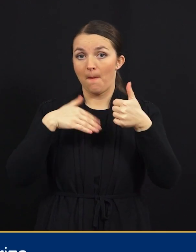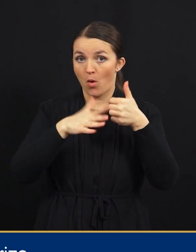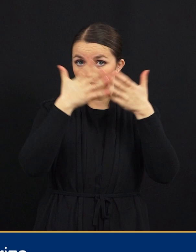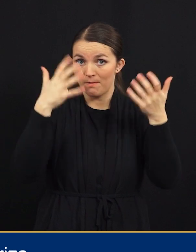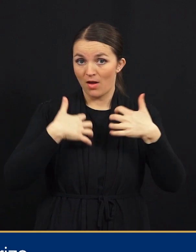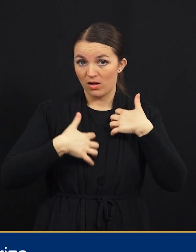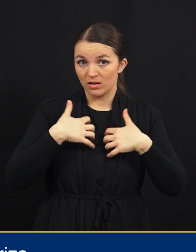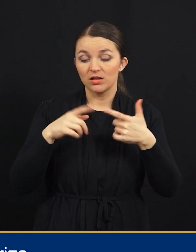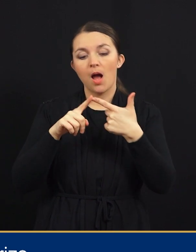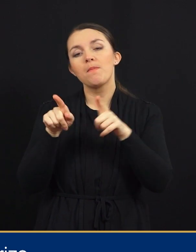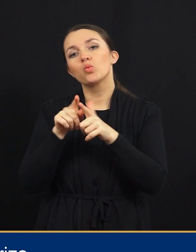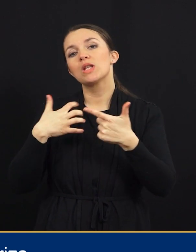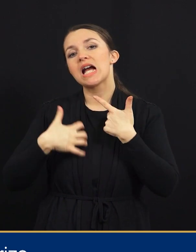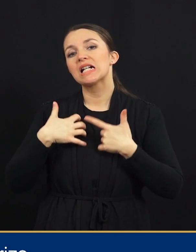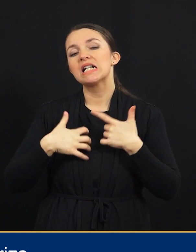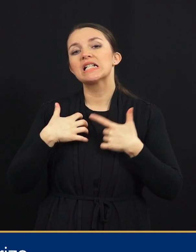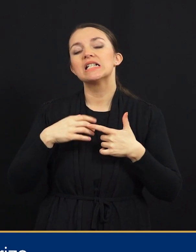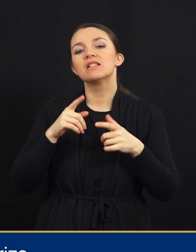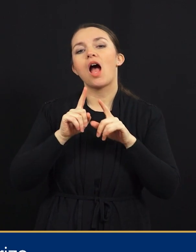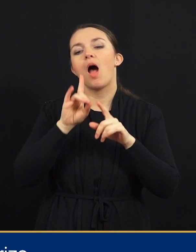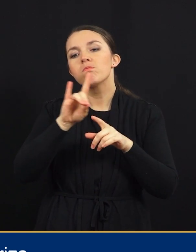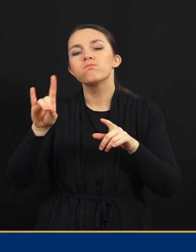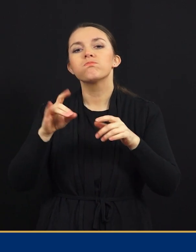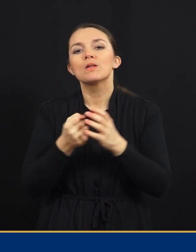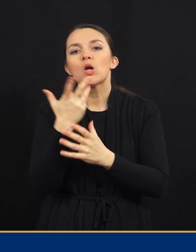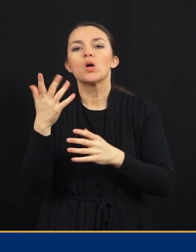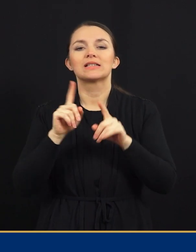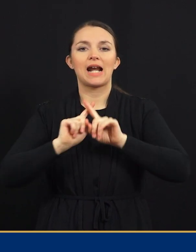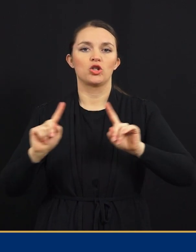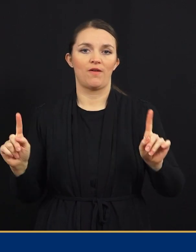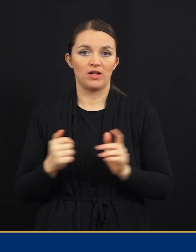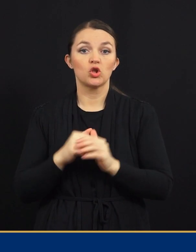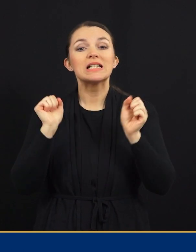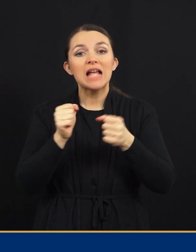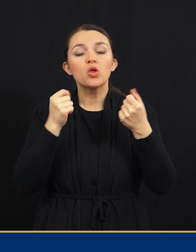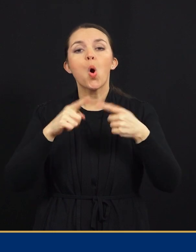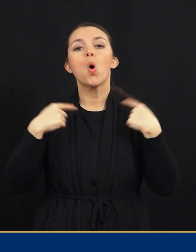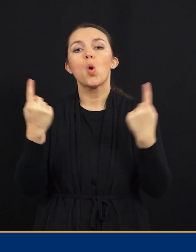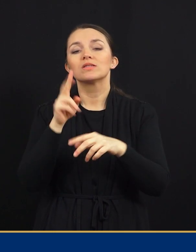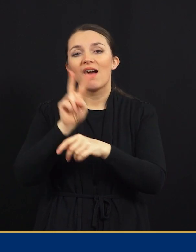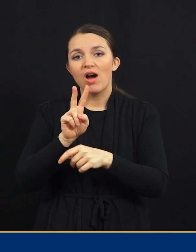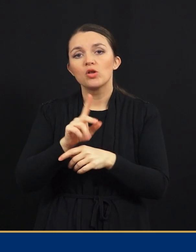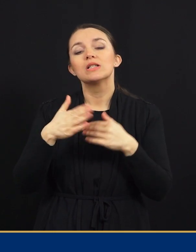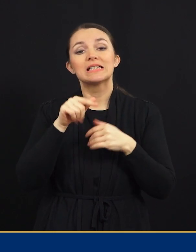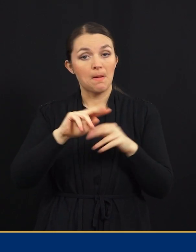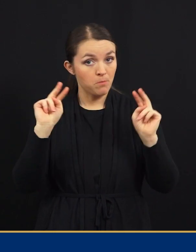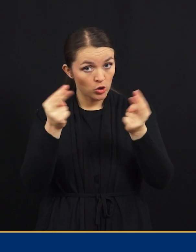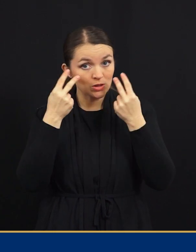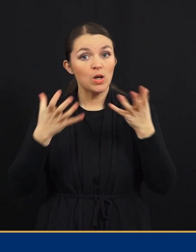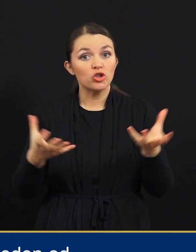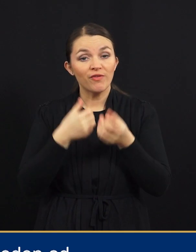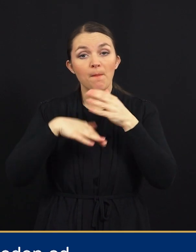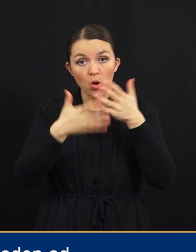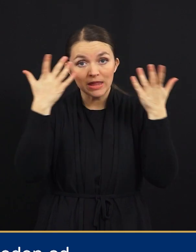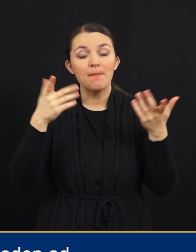podnebno krizo in tudi krizo biotske raznovrstnosti. Zato je okoljska varnost in s tem poziv k reševanju